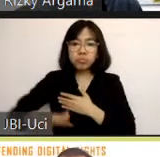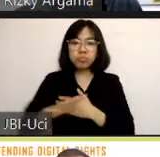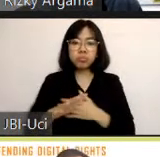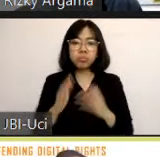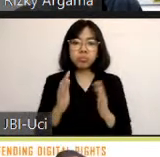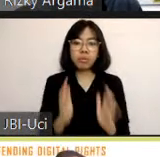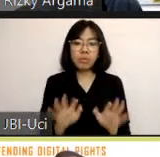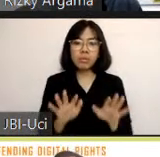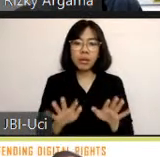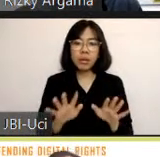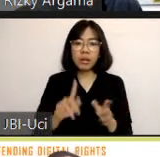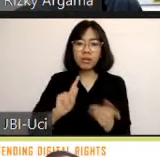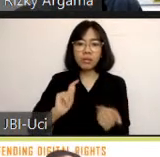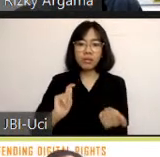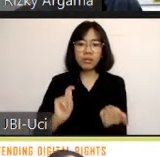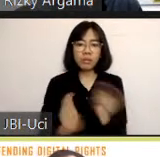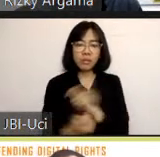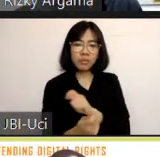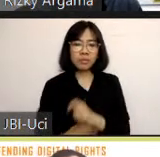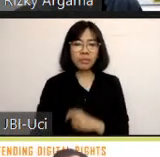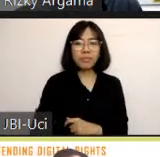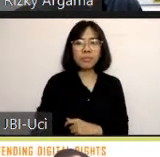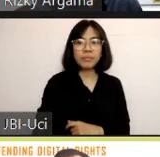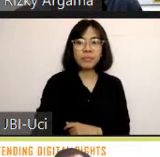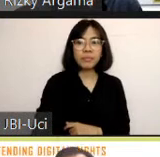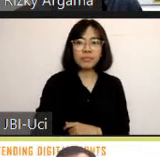menerapkan demokrasi liberal, dan